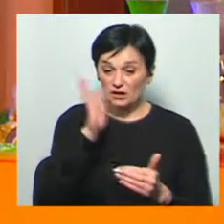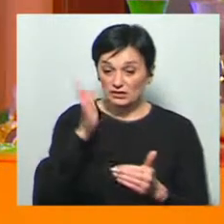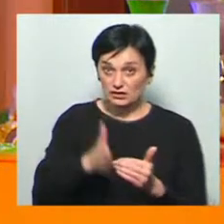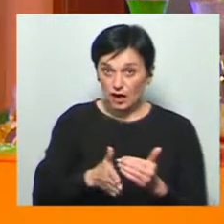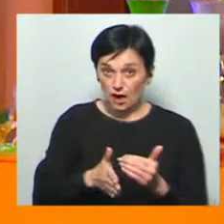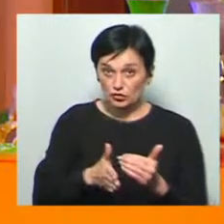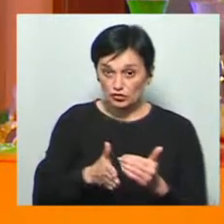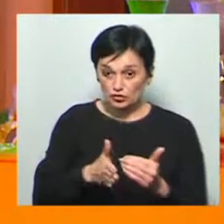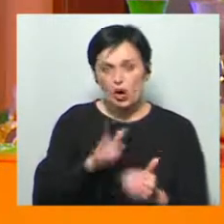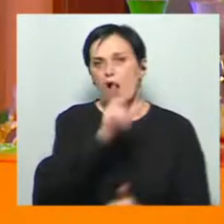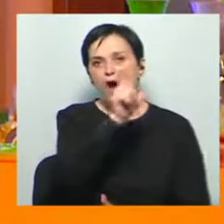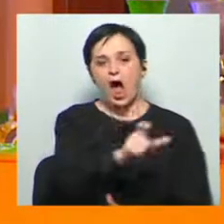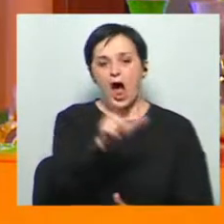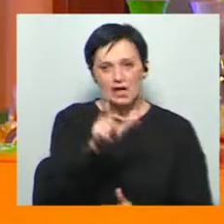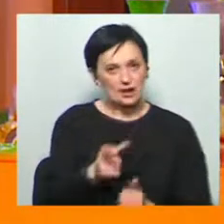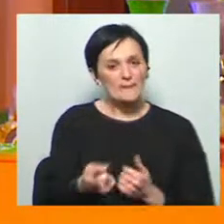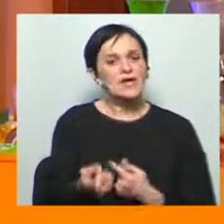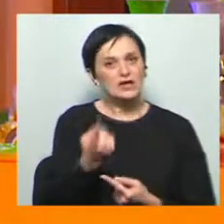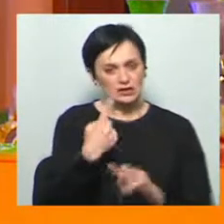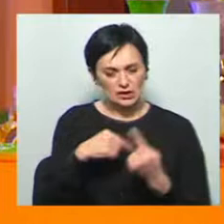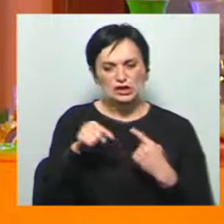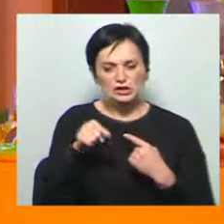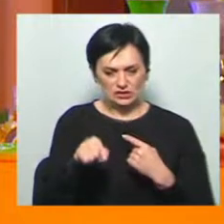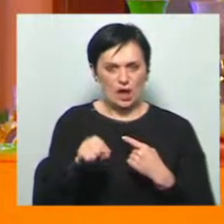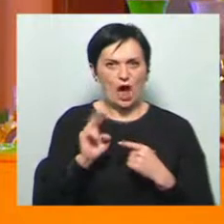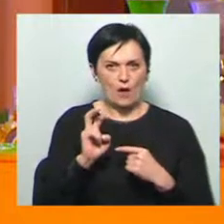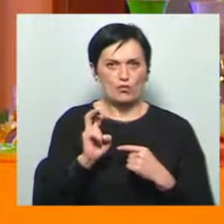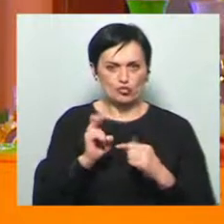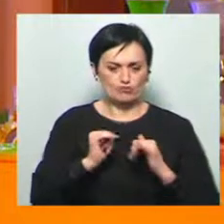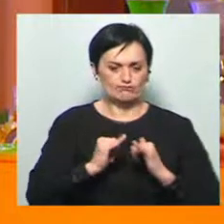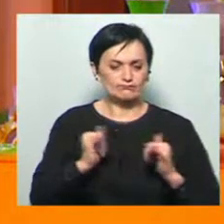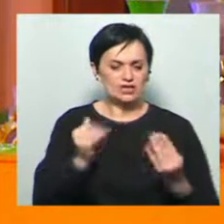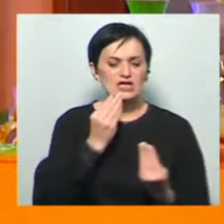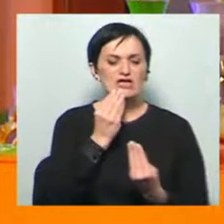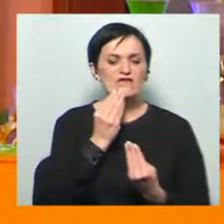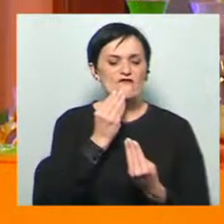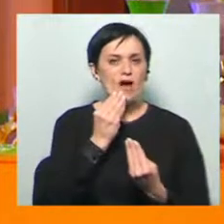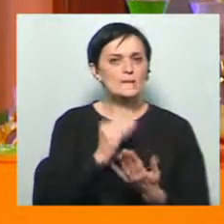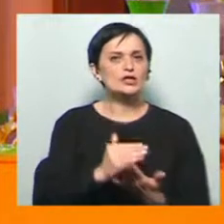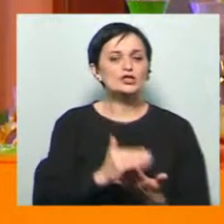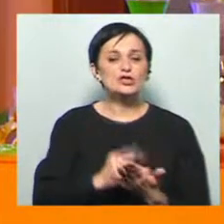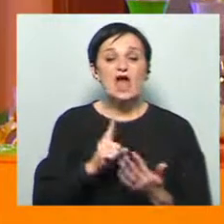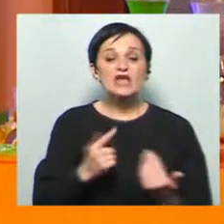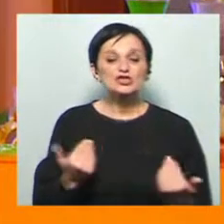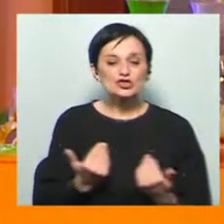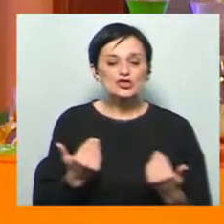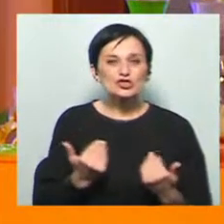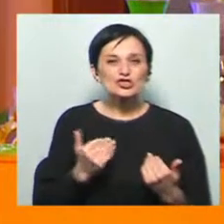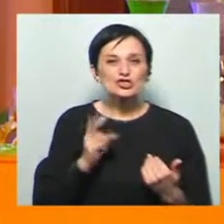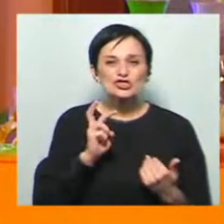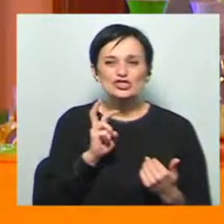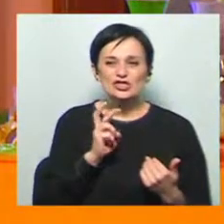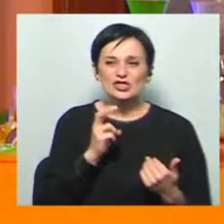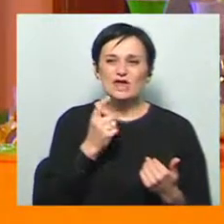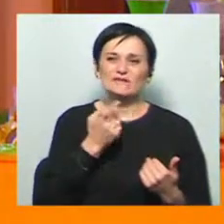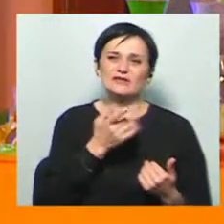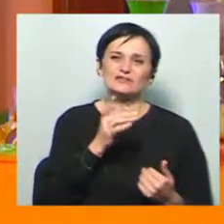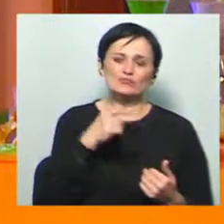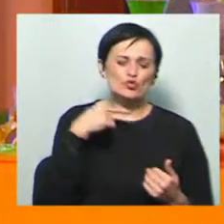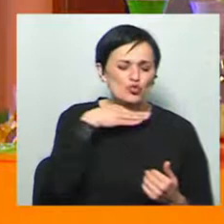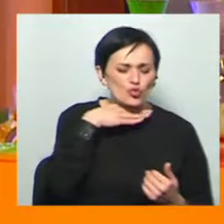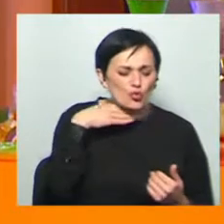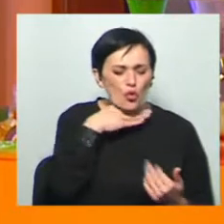ადამიანები დაუბრუნდებიან გაფართოებულ კვების რეჟიმს, რაც იმას ნიშნავს, რომ ცხოველური წარმოშობის ცილები,